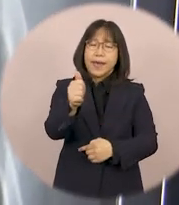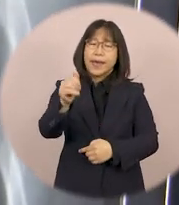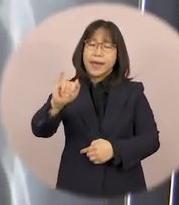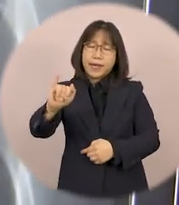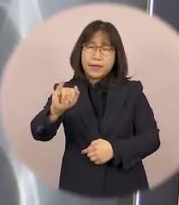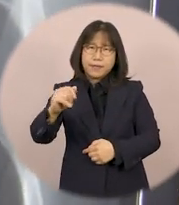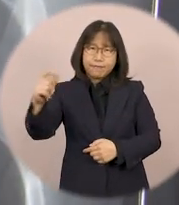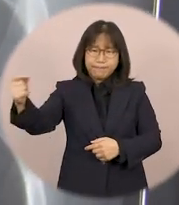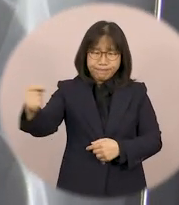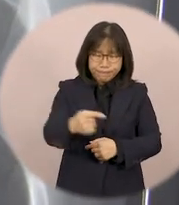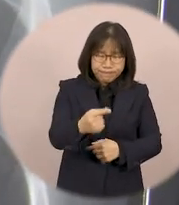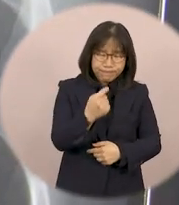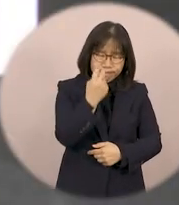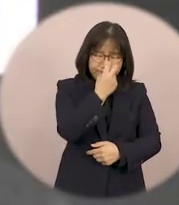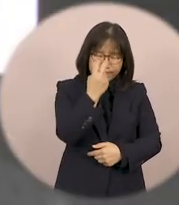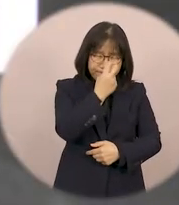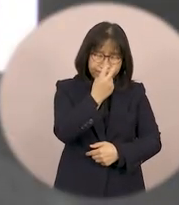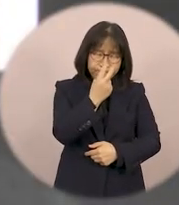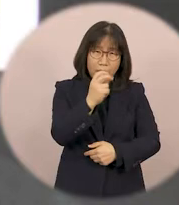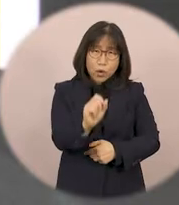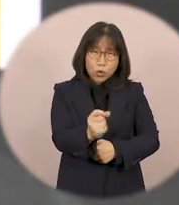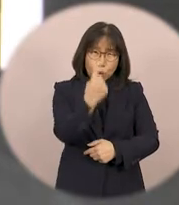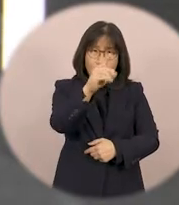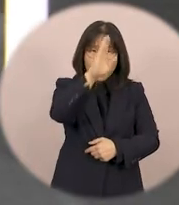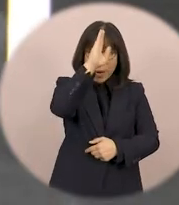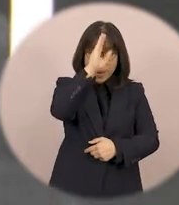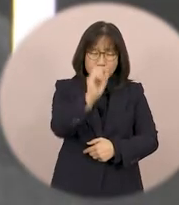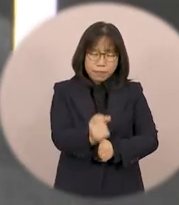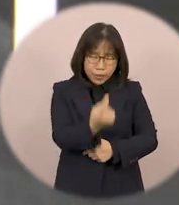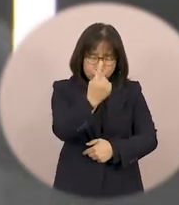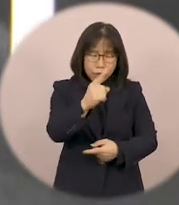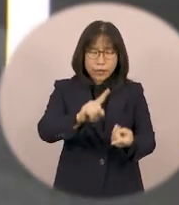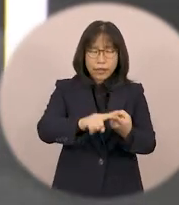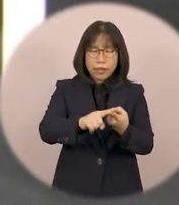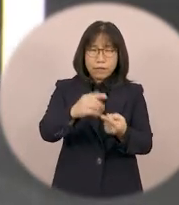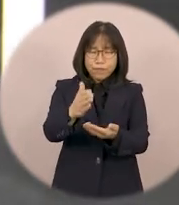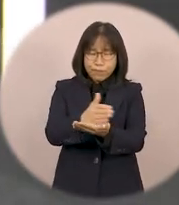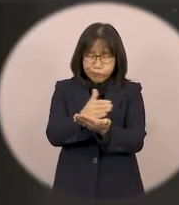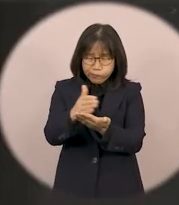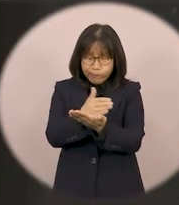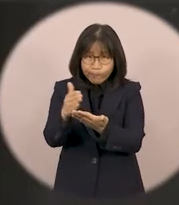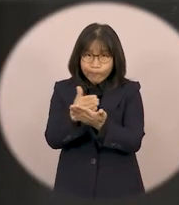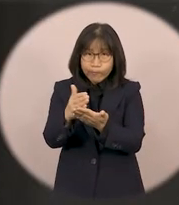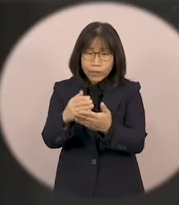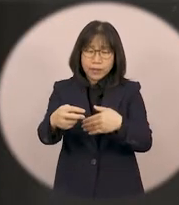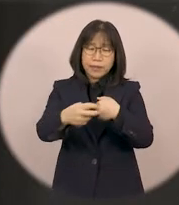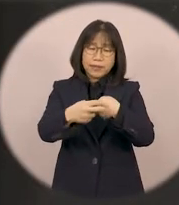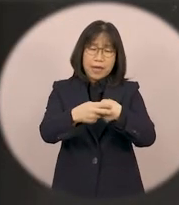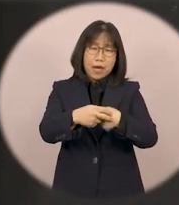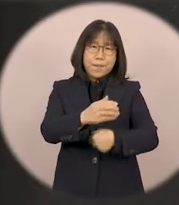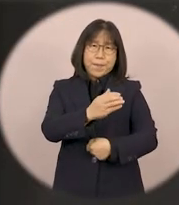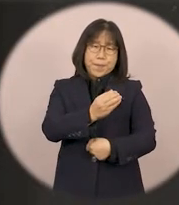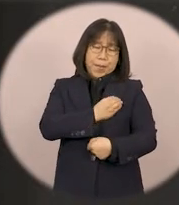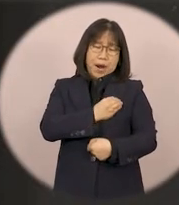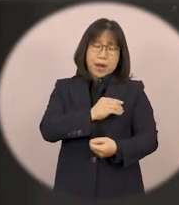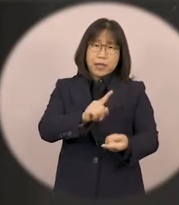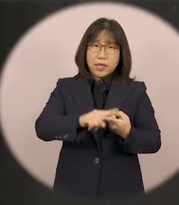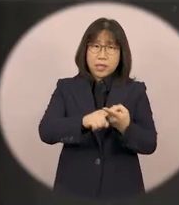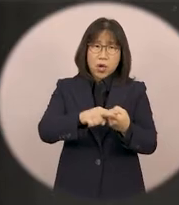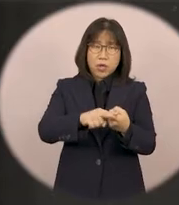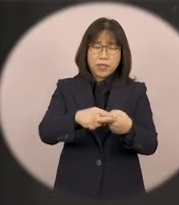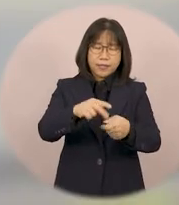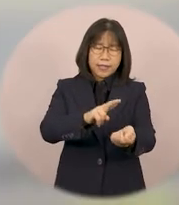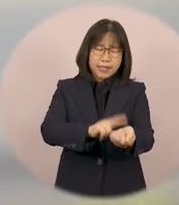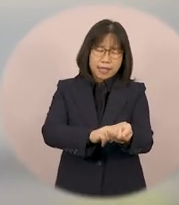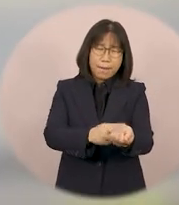인공지능 ai 엔진이 의심 병변의 발생 위치와 질병 확률을 분석해 줘 의사가 주요 폐 질환을 더욱